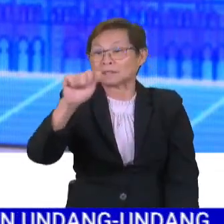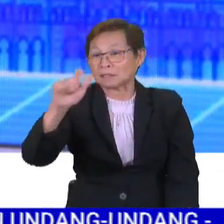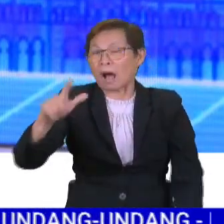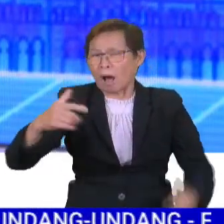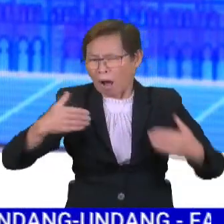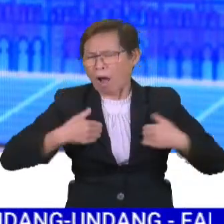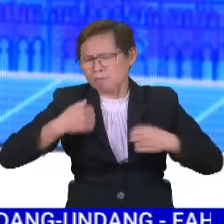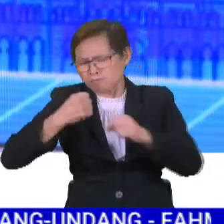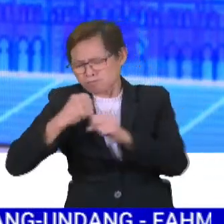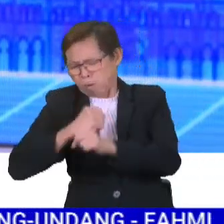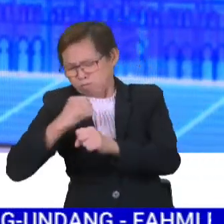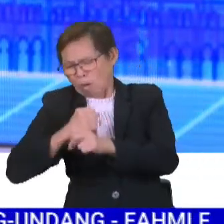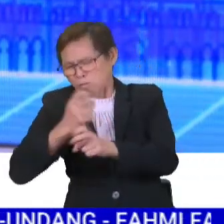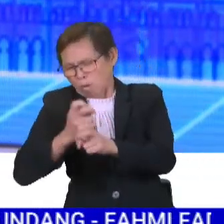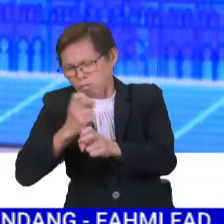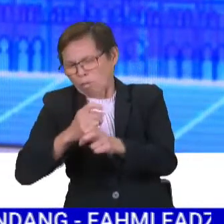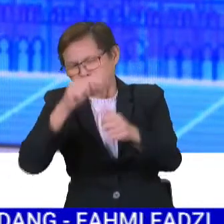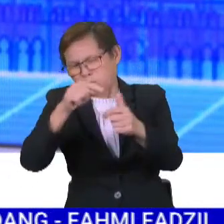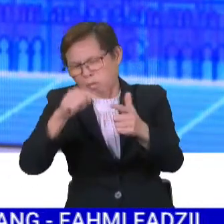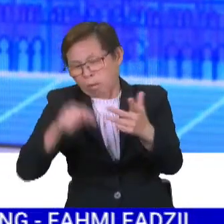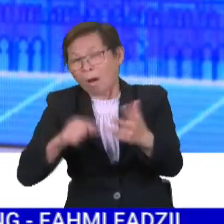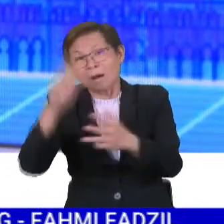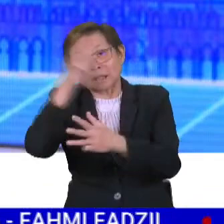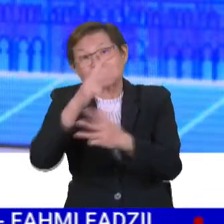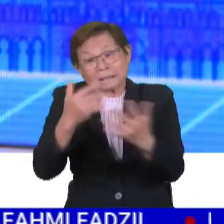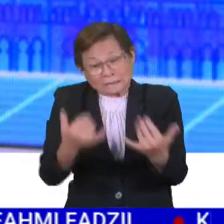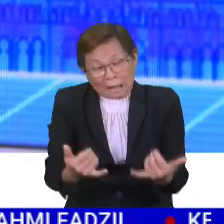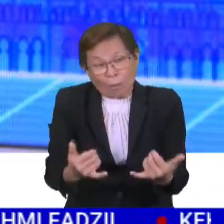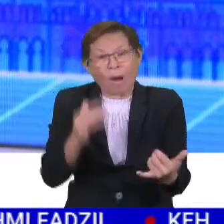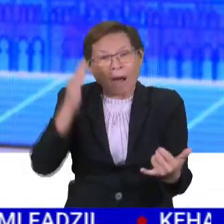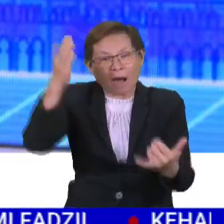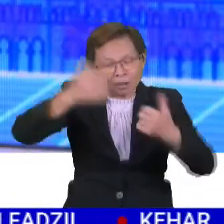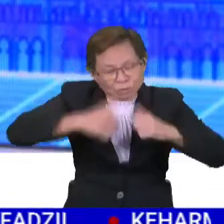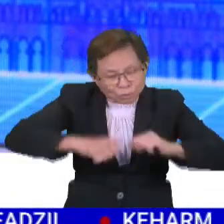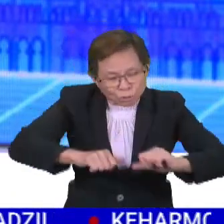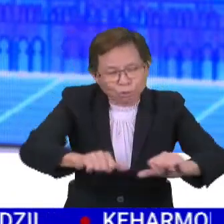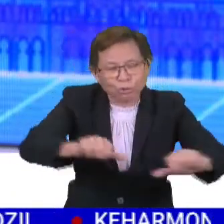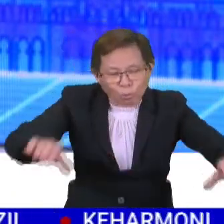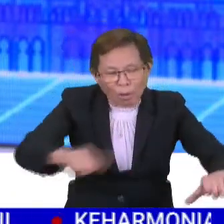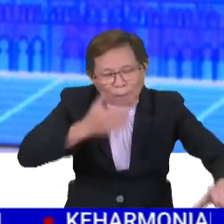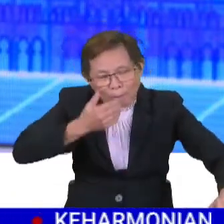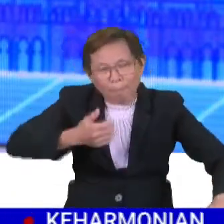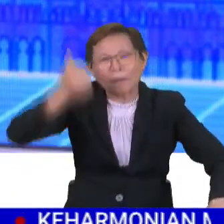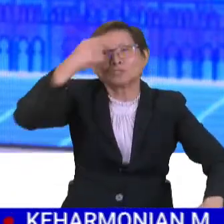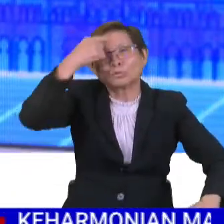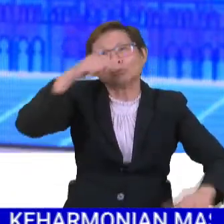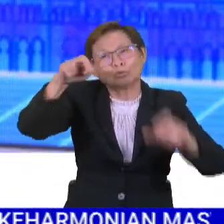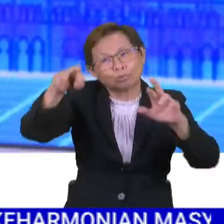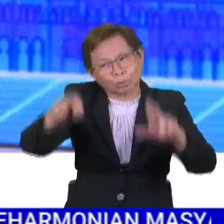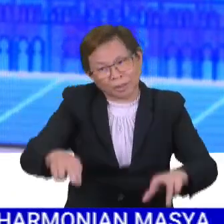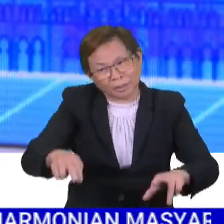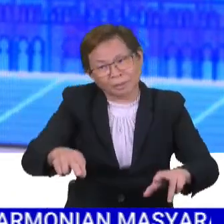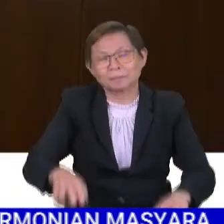ada cabaran-cabaran tertentu, namun kerajaan hari ini akan terus melakukan yang terbaik demi rakyat.